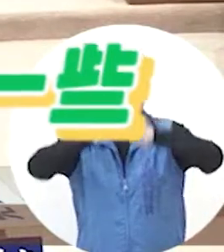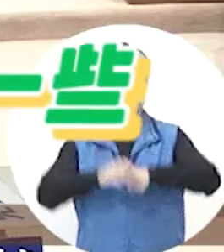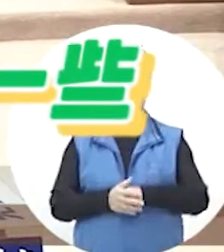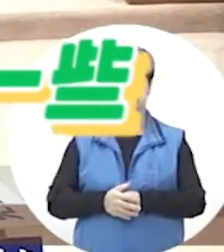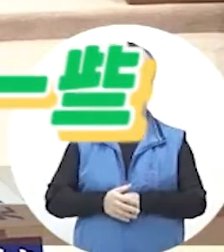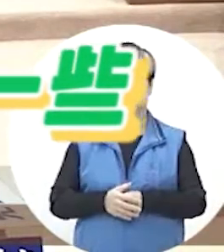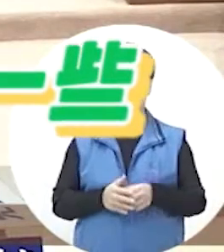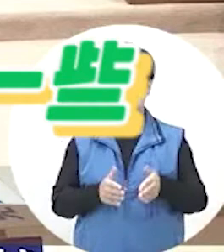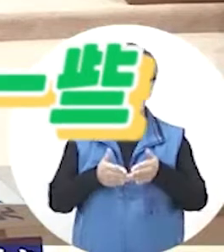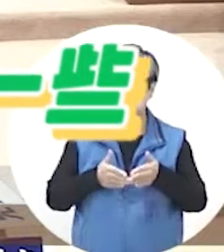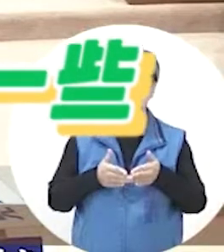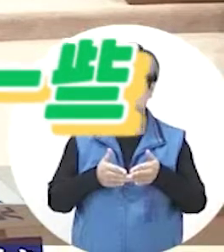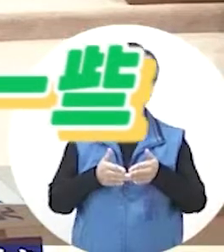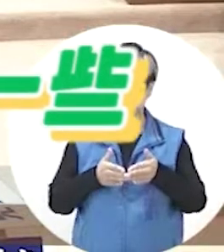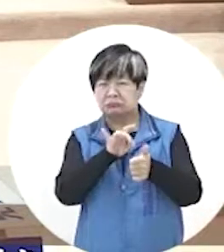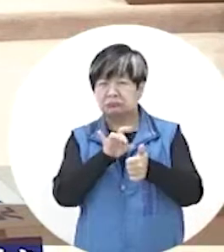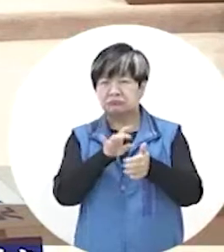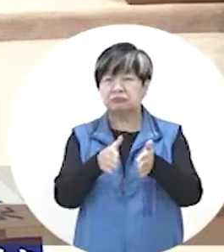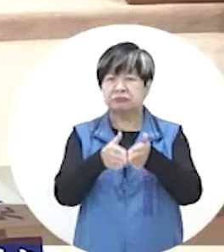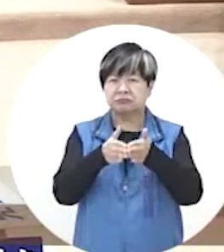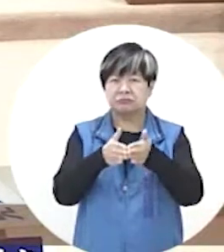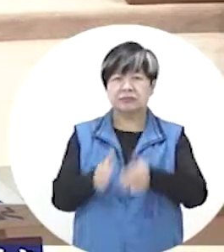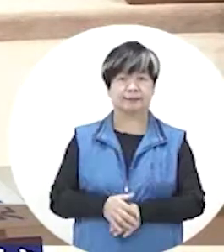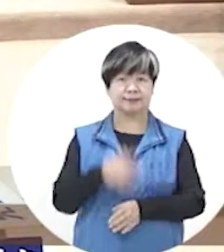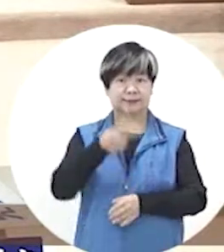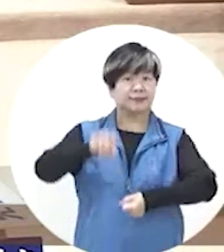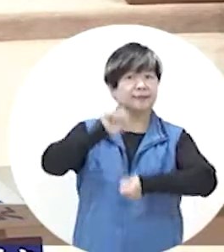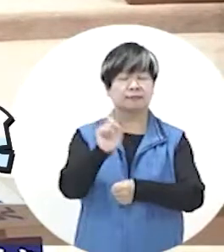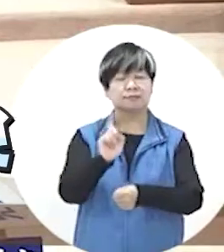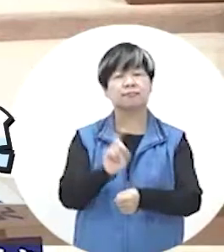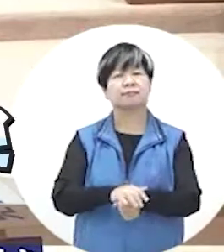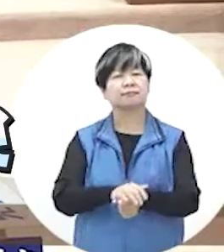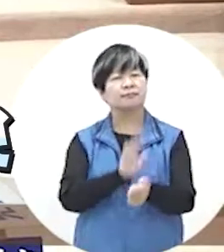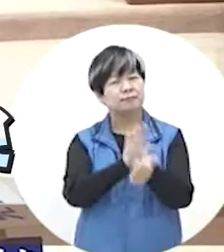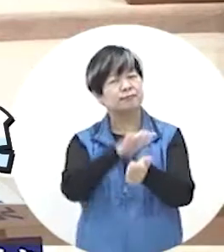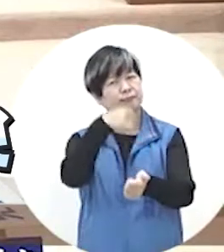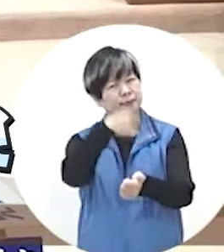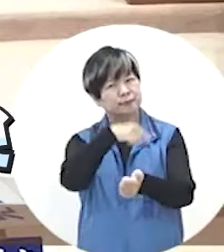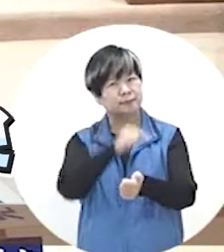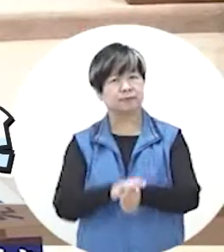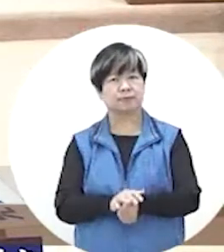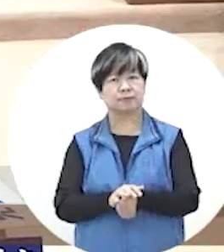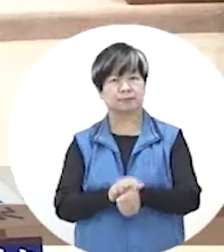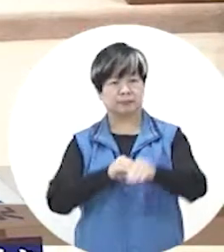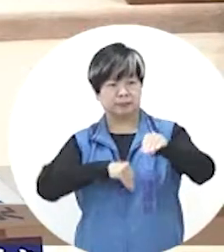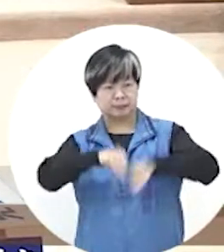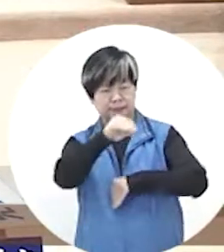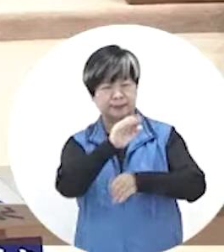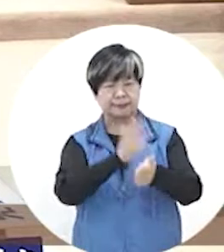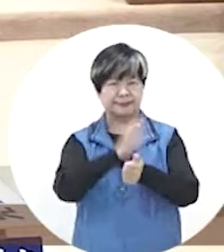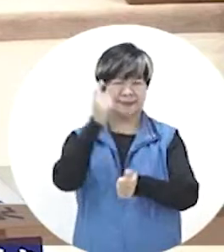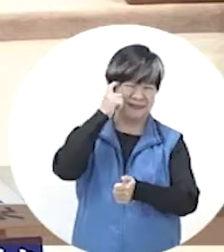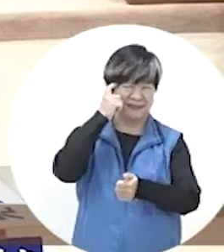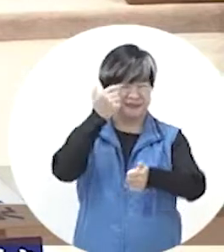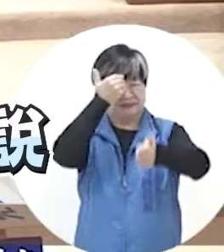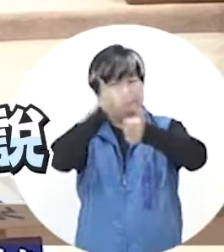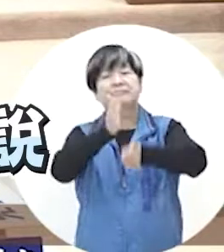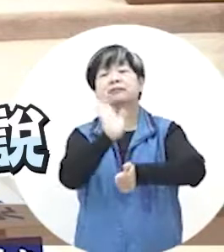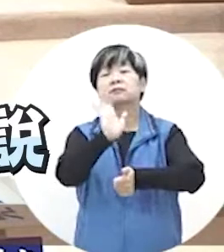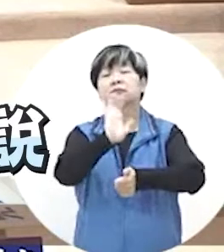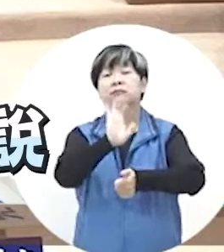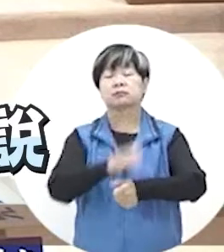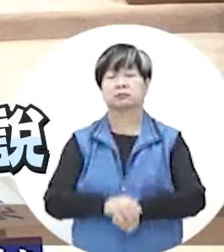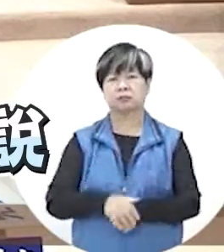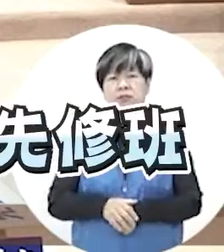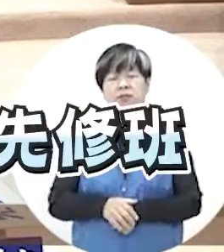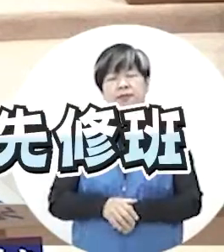上面可能诱因可能还要再增加一些，甚至于说要去辅导他，要站在他的角度去想说怎么去减少他的麻烦。如果说你